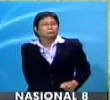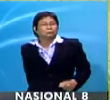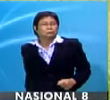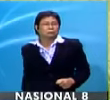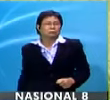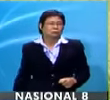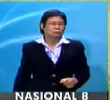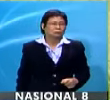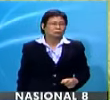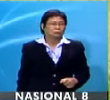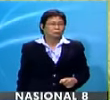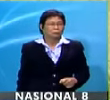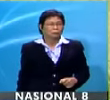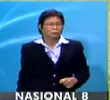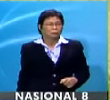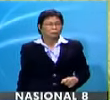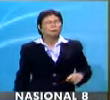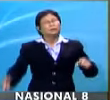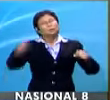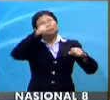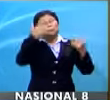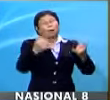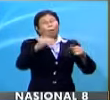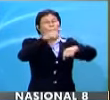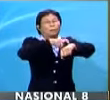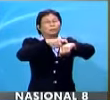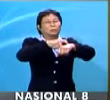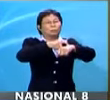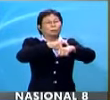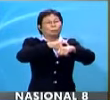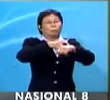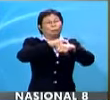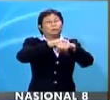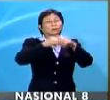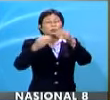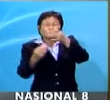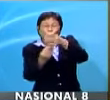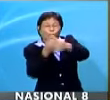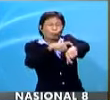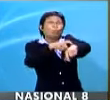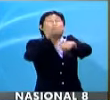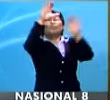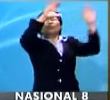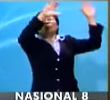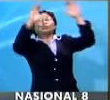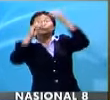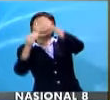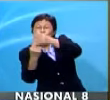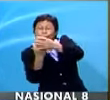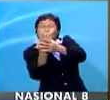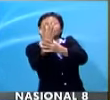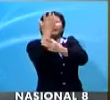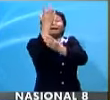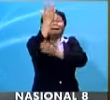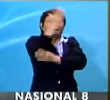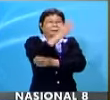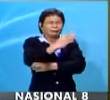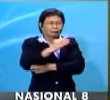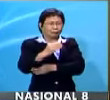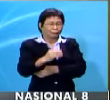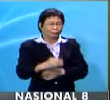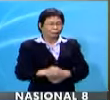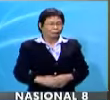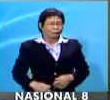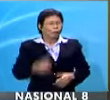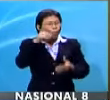dalam musim Spring hendak ke sama jadi untuk makluman tuan yang terutamatinggi